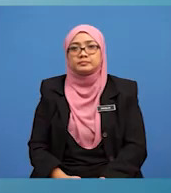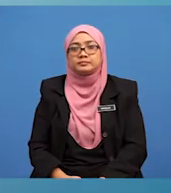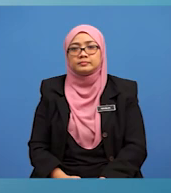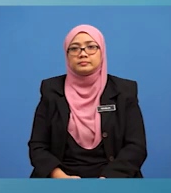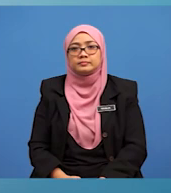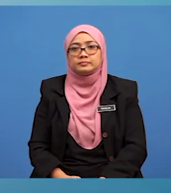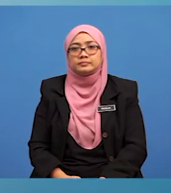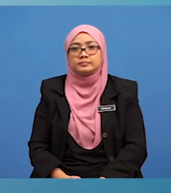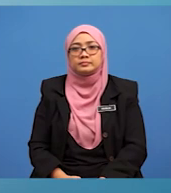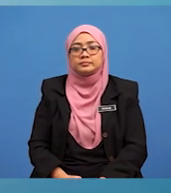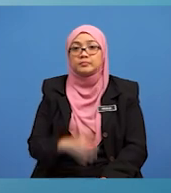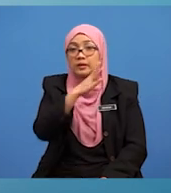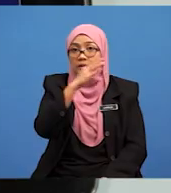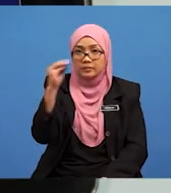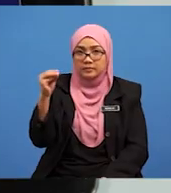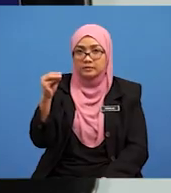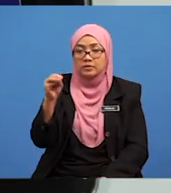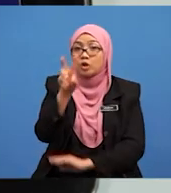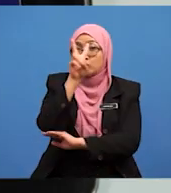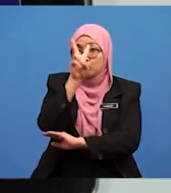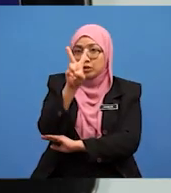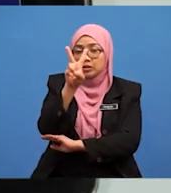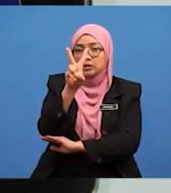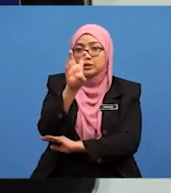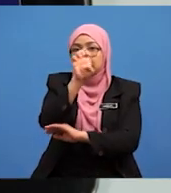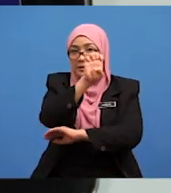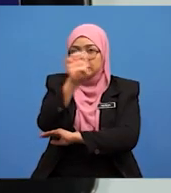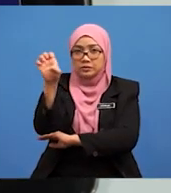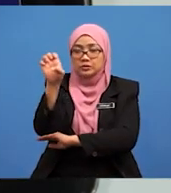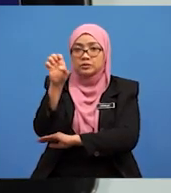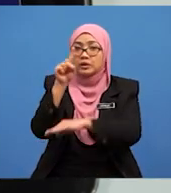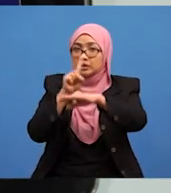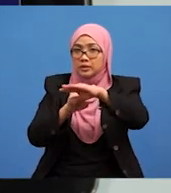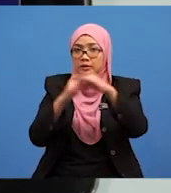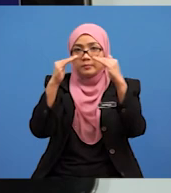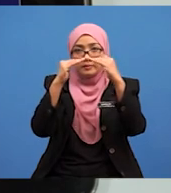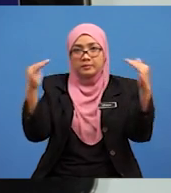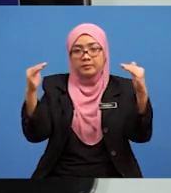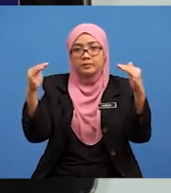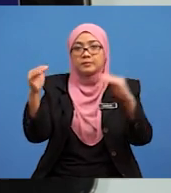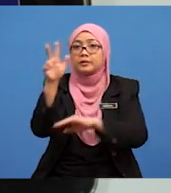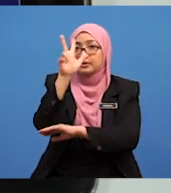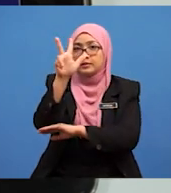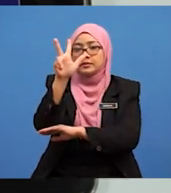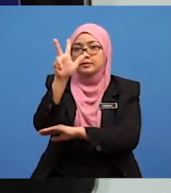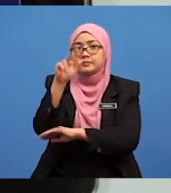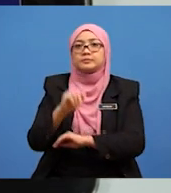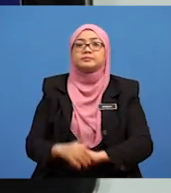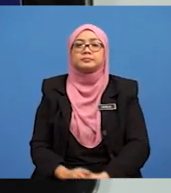5, 6, 7, 8 dan 2 elektron di petala ketiga, 1,